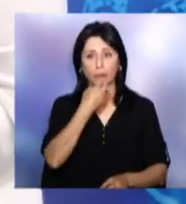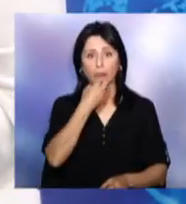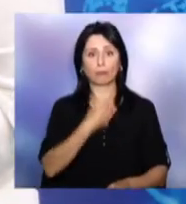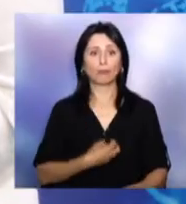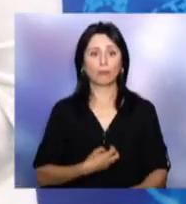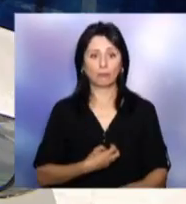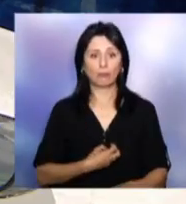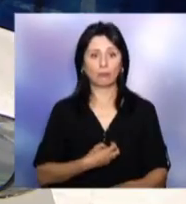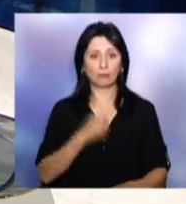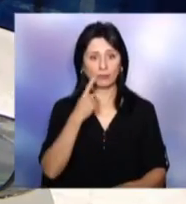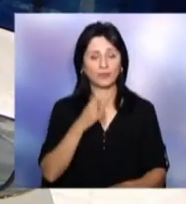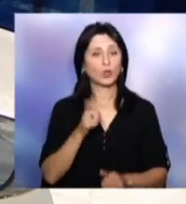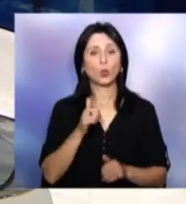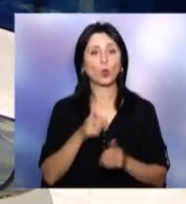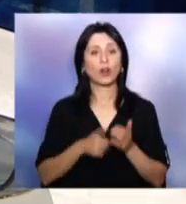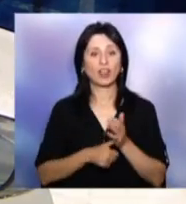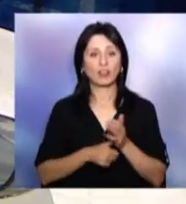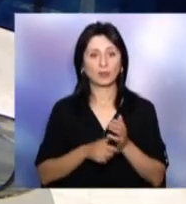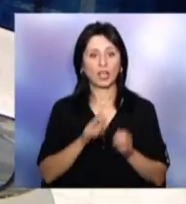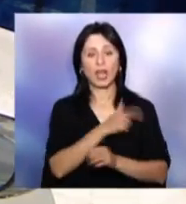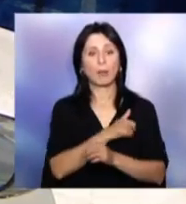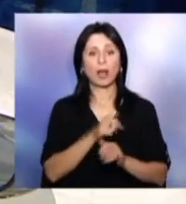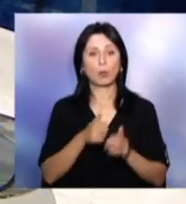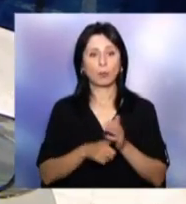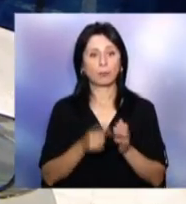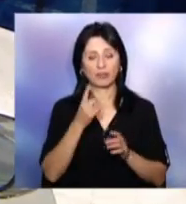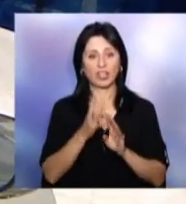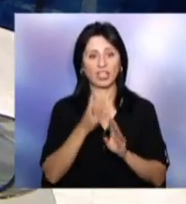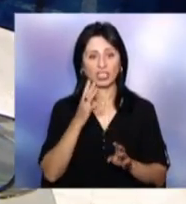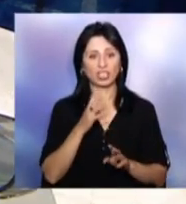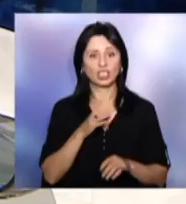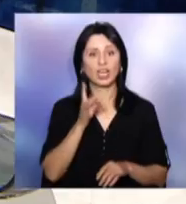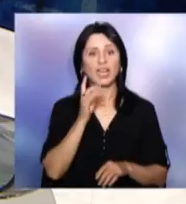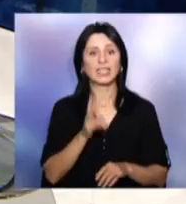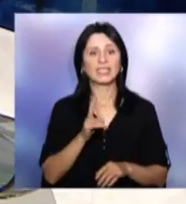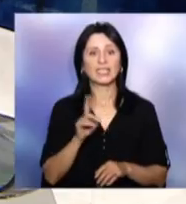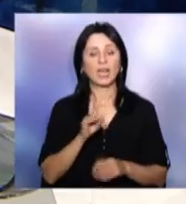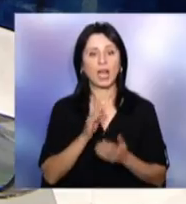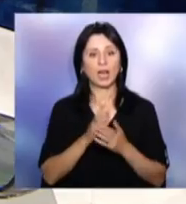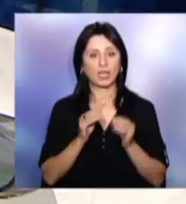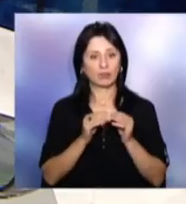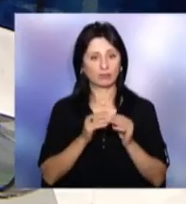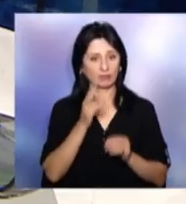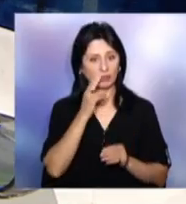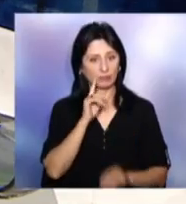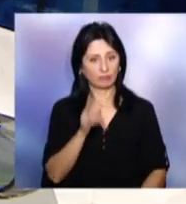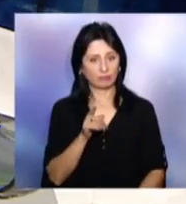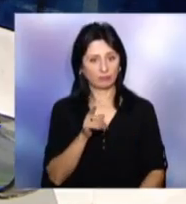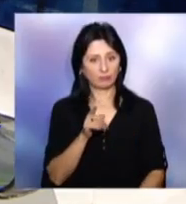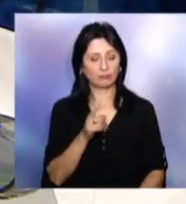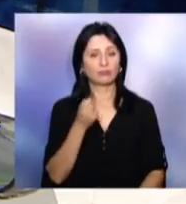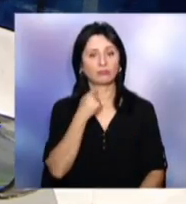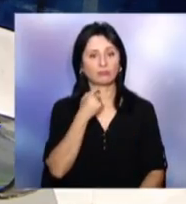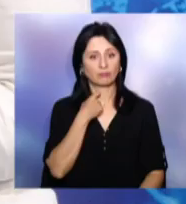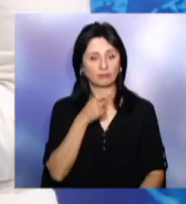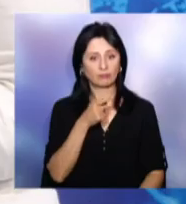როგორ ვეხმარებით? თქვენ როგორ ვეთახმარებით? ექთანი როგორ ეხმარება? პირველ რიგში რისკ ფაქტორებს წარმოადგენს ისევე თამბაქოს მოხმარება,